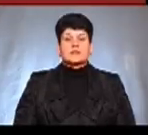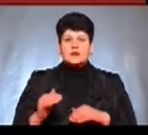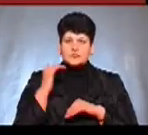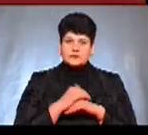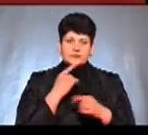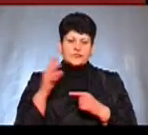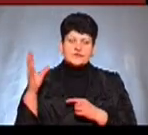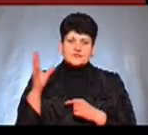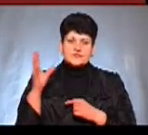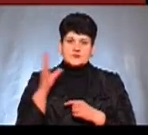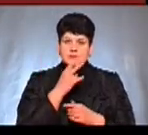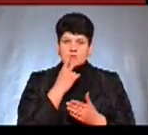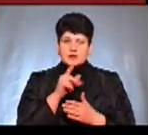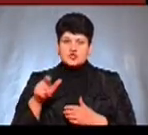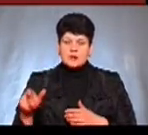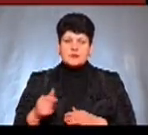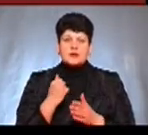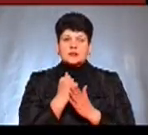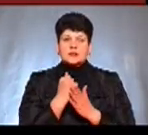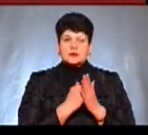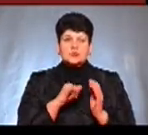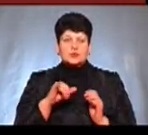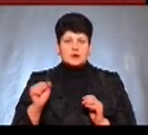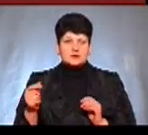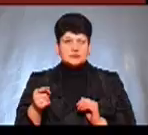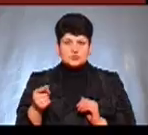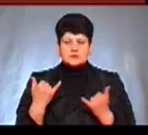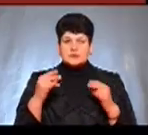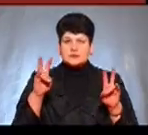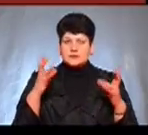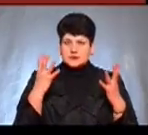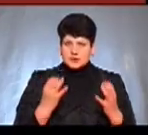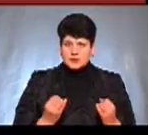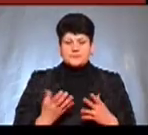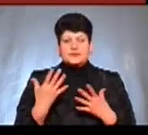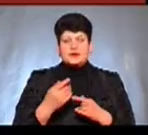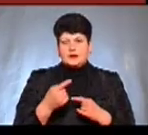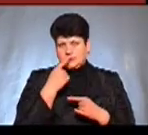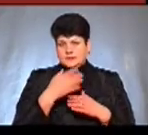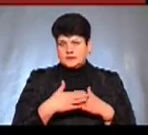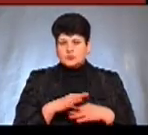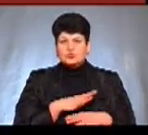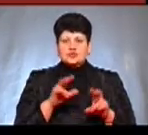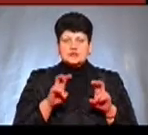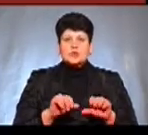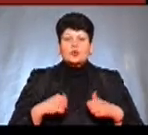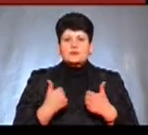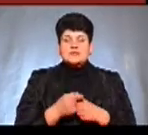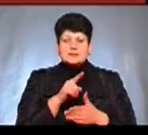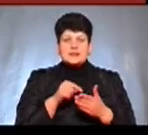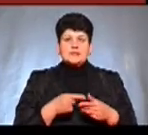Доброго вечора, кажу усім глядачам телеканалу ЮА Тернопіль. В ефірі програма «Тема дня». Днями у Тернополі відбулося засідання комісії з